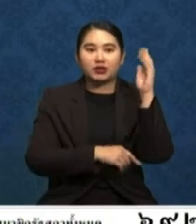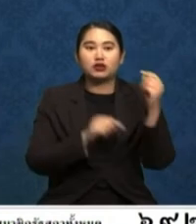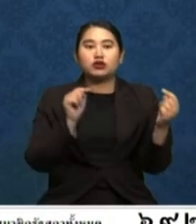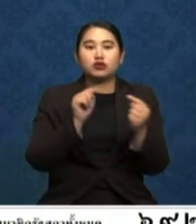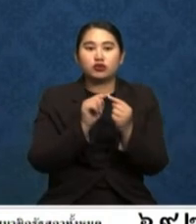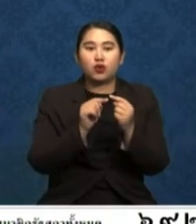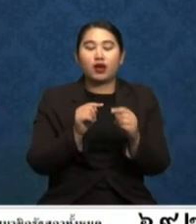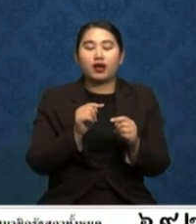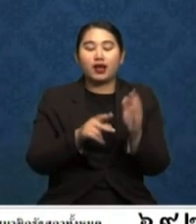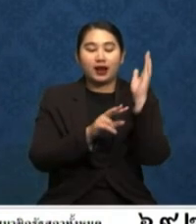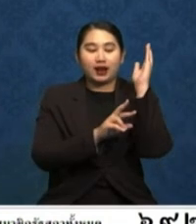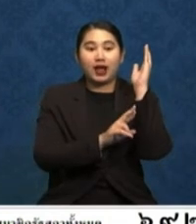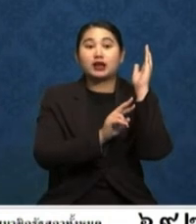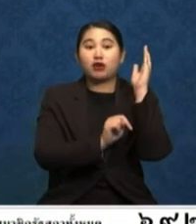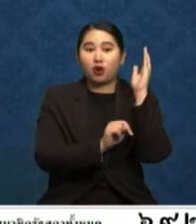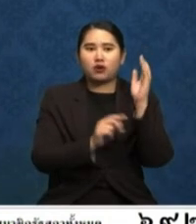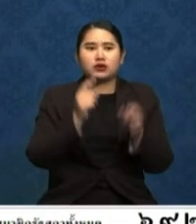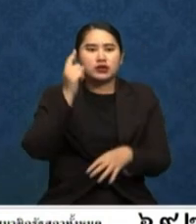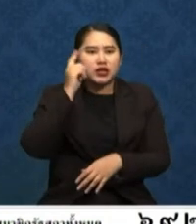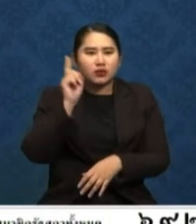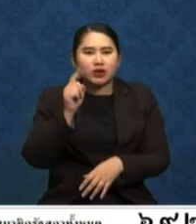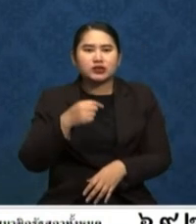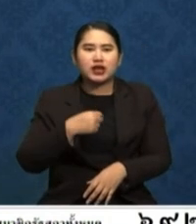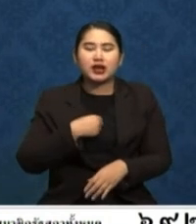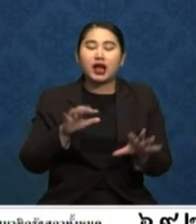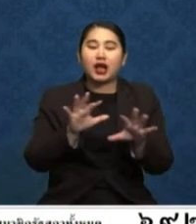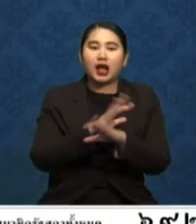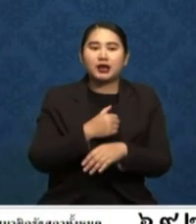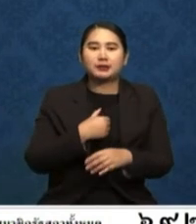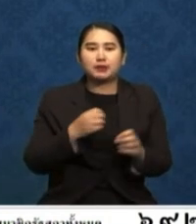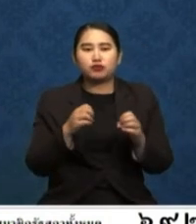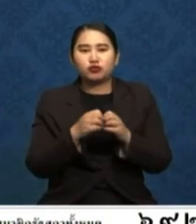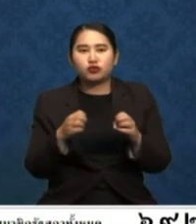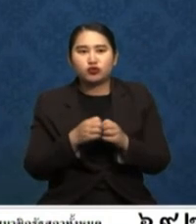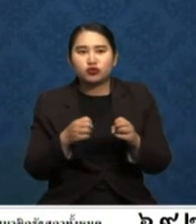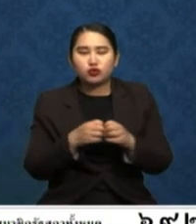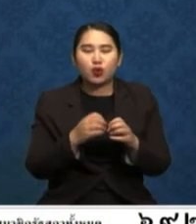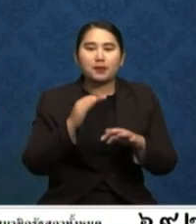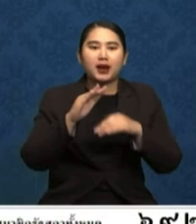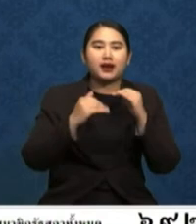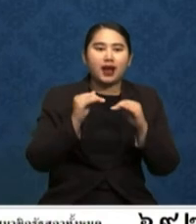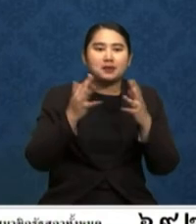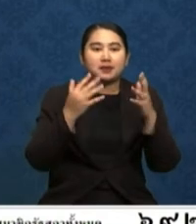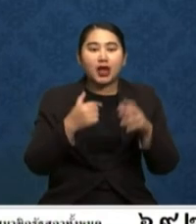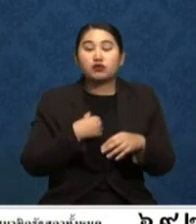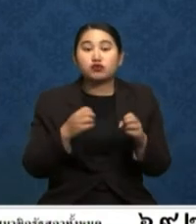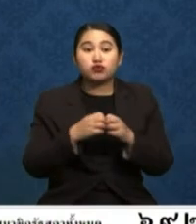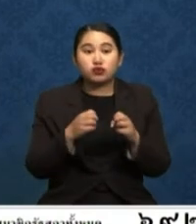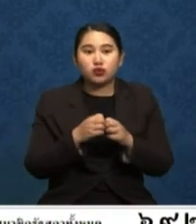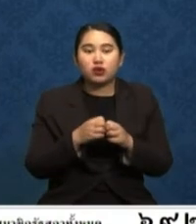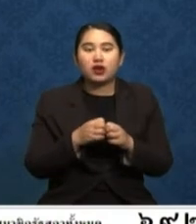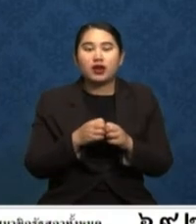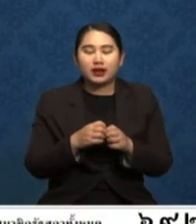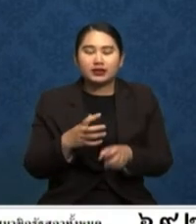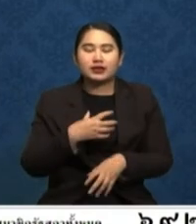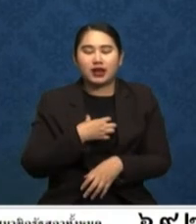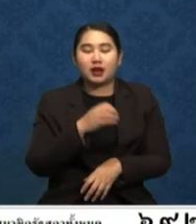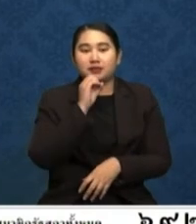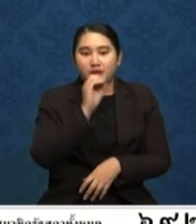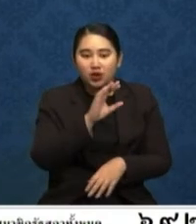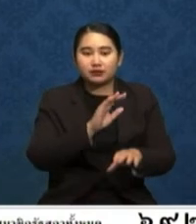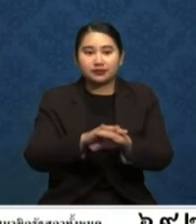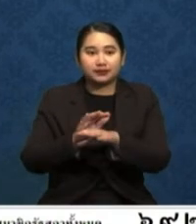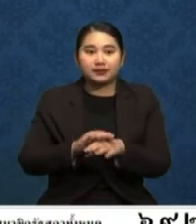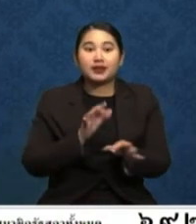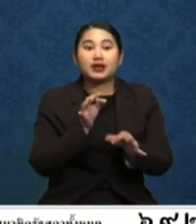จังหวัดระนองอาจจะคิดว่าดิฉันมันขวางความเจริญดิฉันมันขวางการพัฒนาแต่ดิฉันอยากจะเรียนกับท่านแบบ